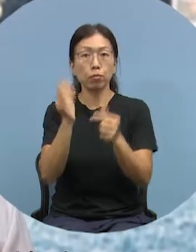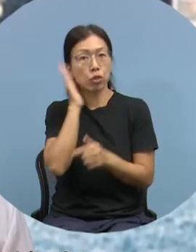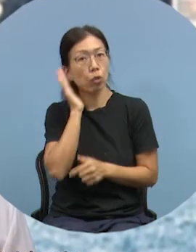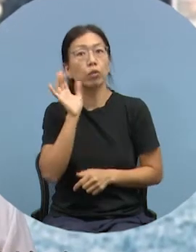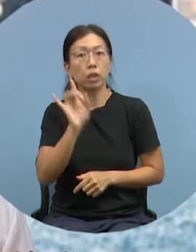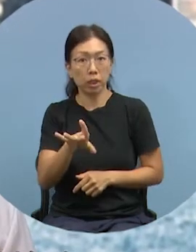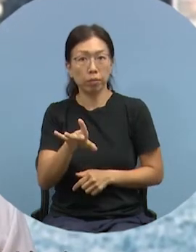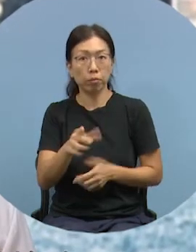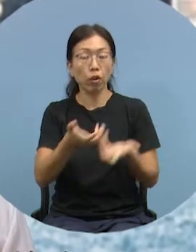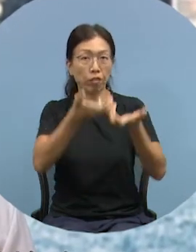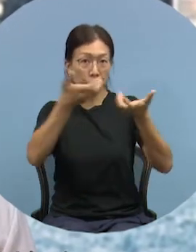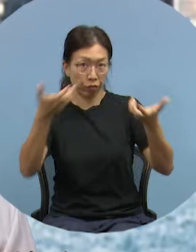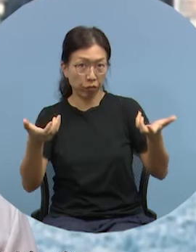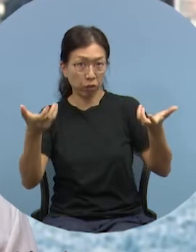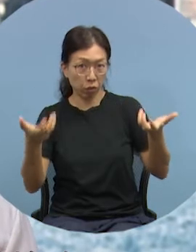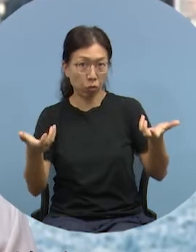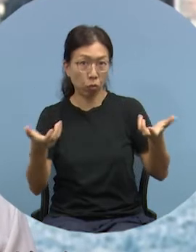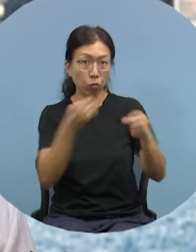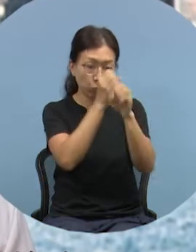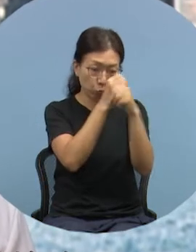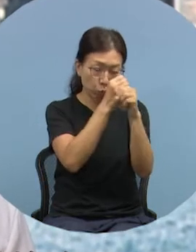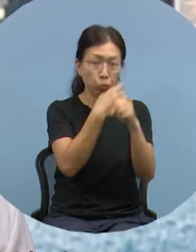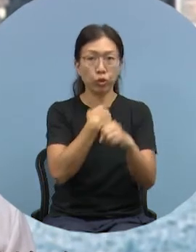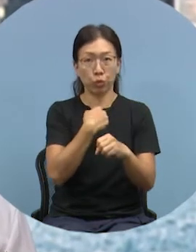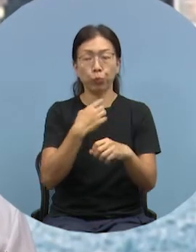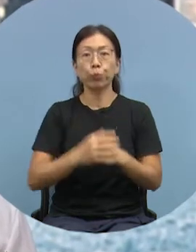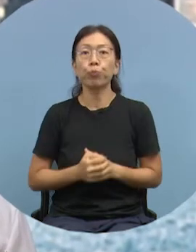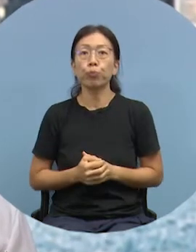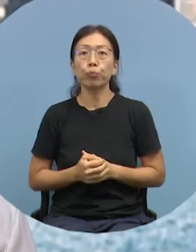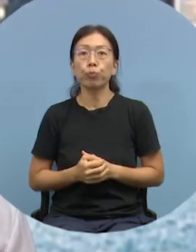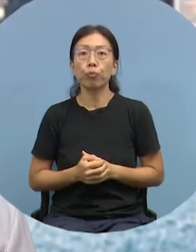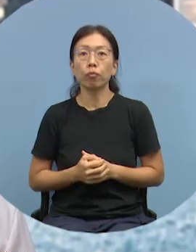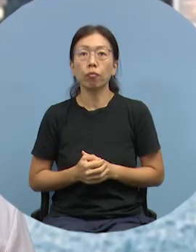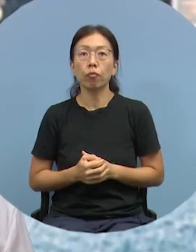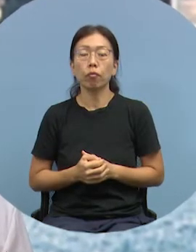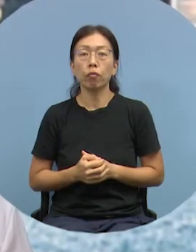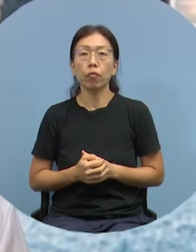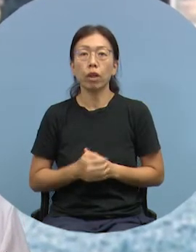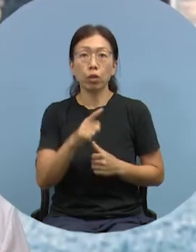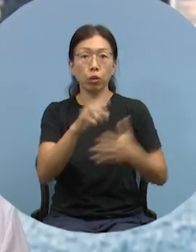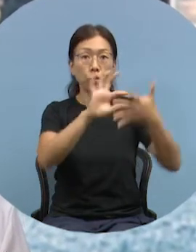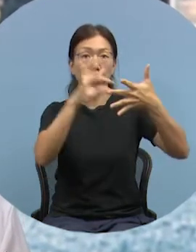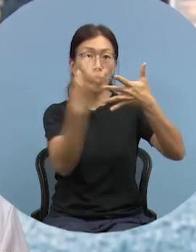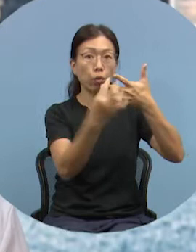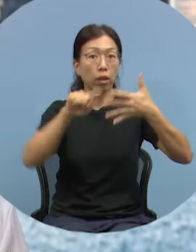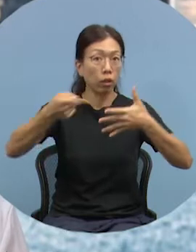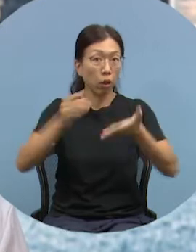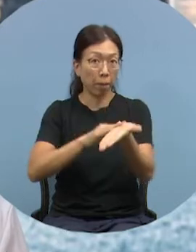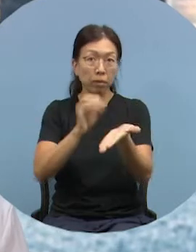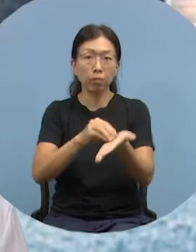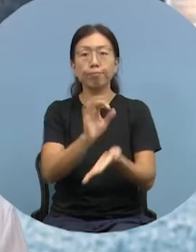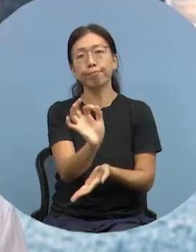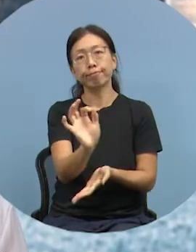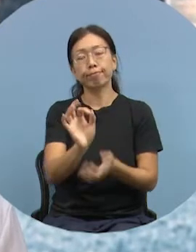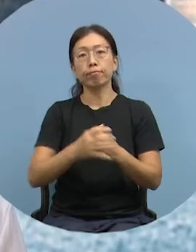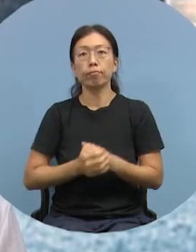呢，就是做檢疫的。咁喺期間咧，就同層樓咧就冇其他嘅個案。